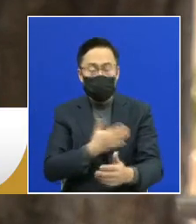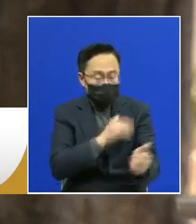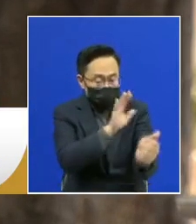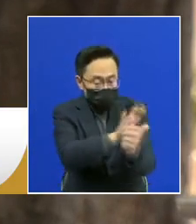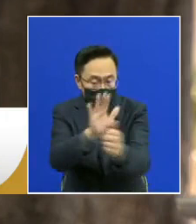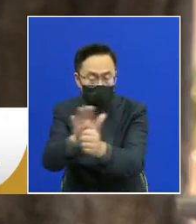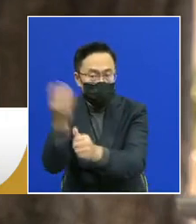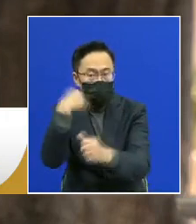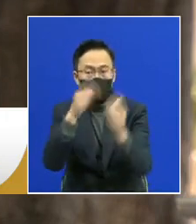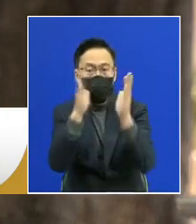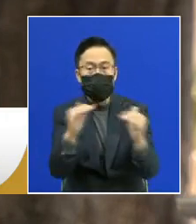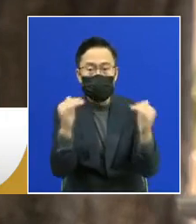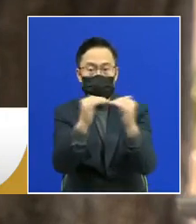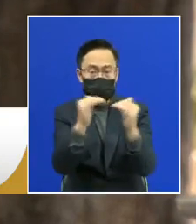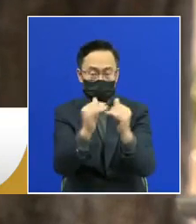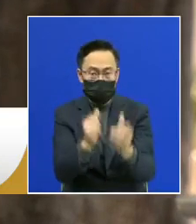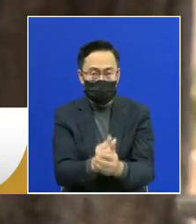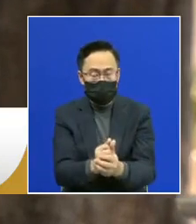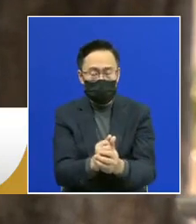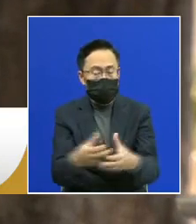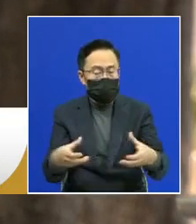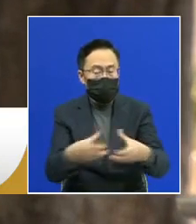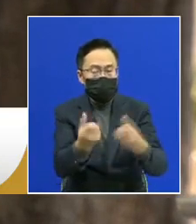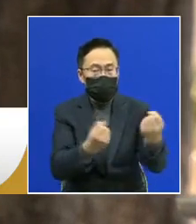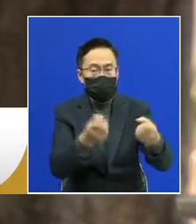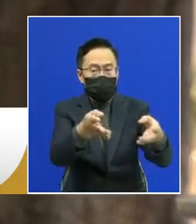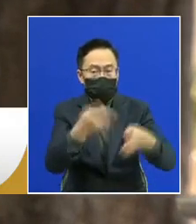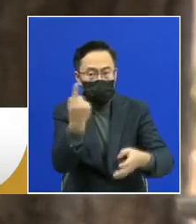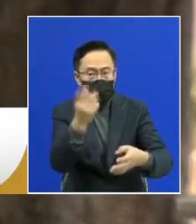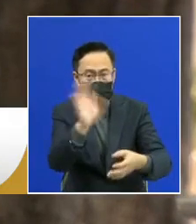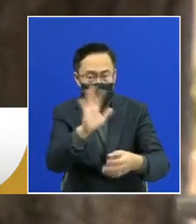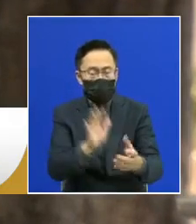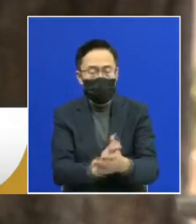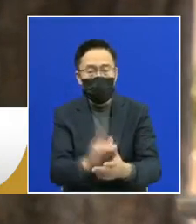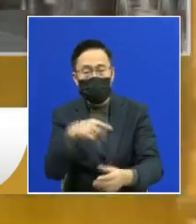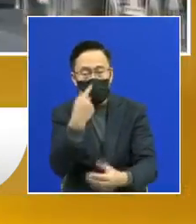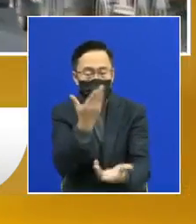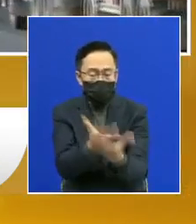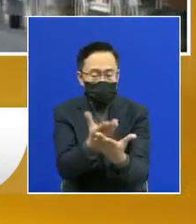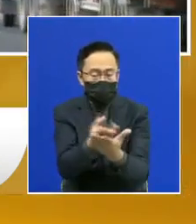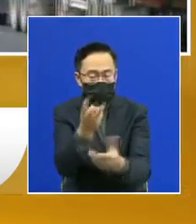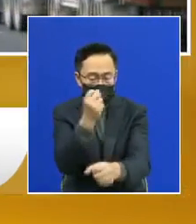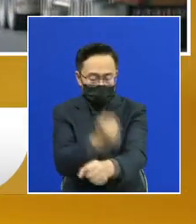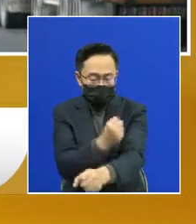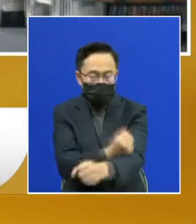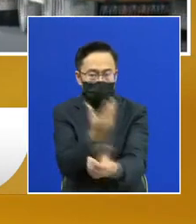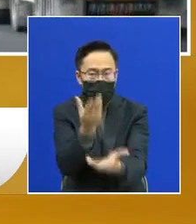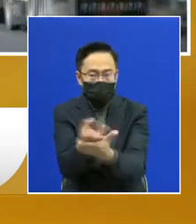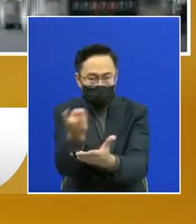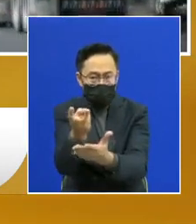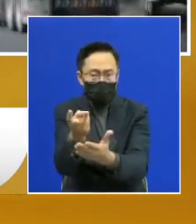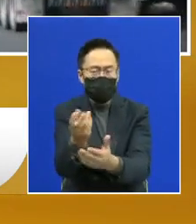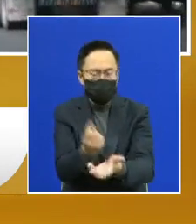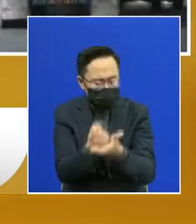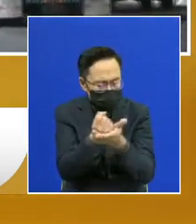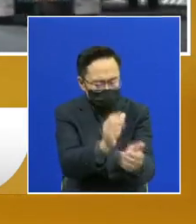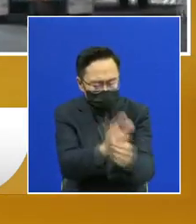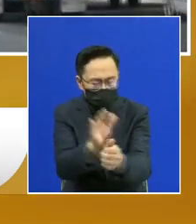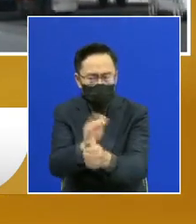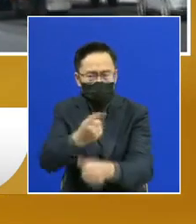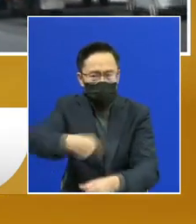ต้องดูแลคนอุ้มนั้นก็ไม่เล่าให้ฟังกับคนที่มีได้ไม่มากอยู่แล้วค่อยได้มั้ยแล้วก็ต้องช่วยกันสิใช่ไหม